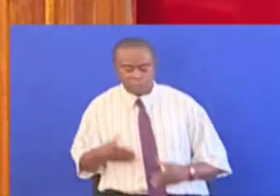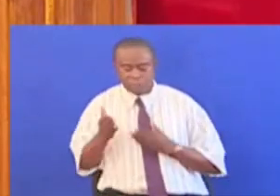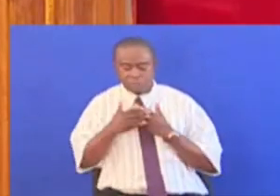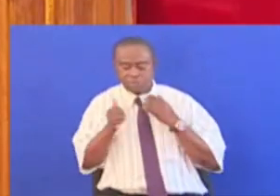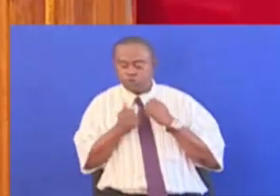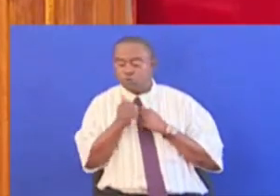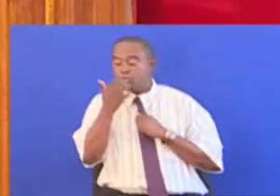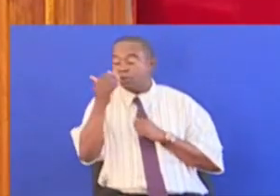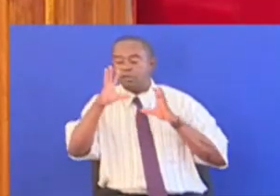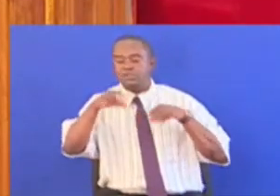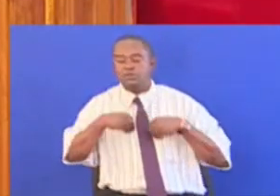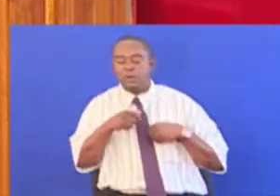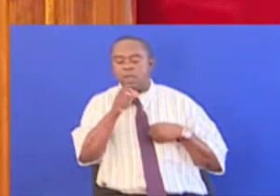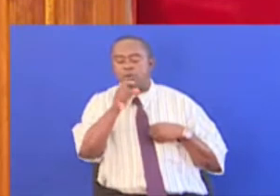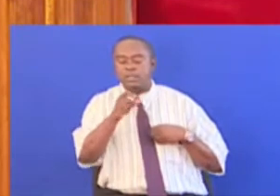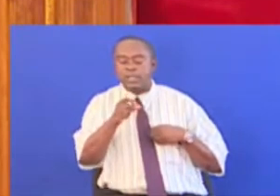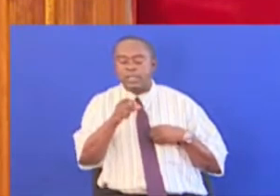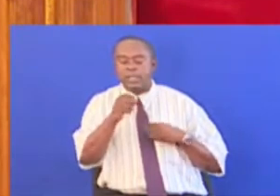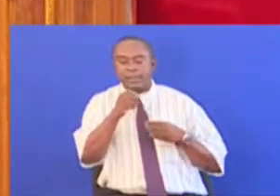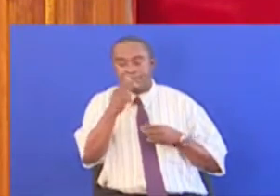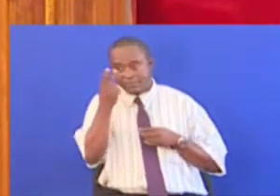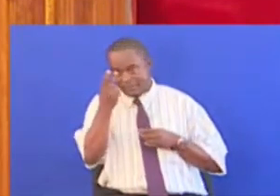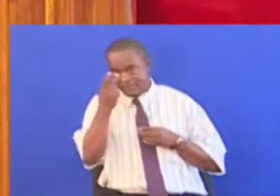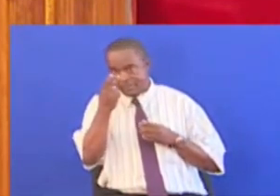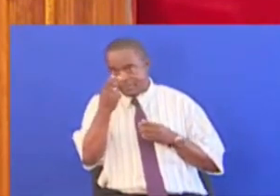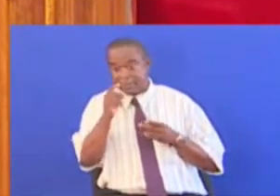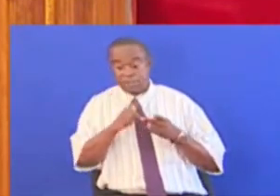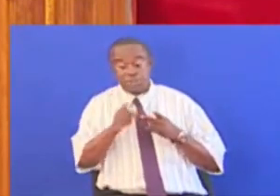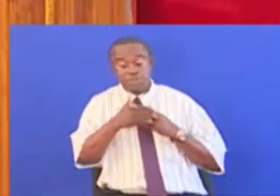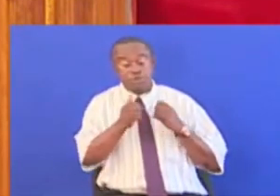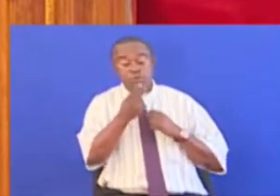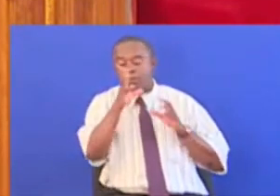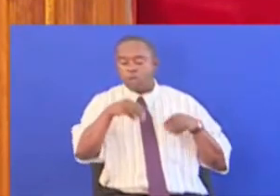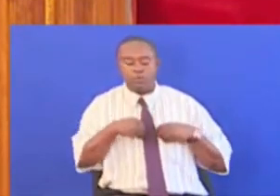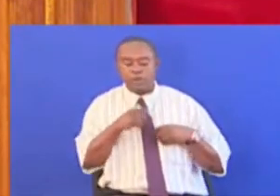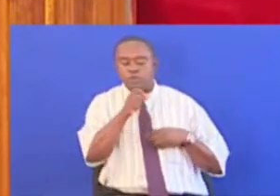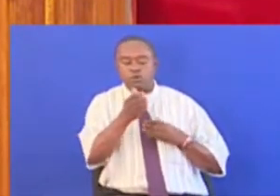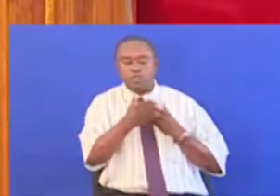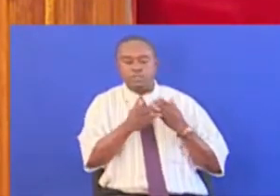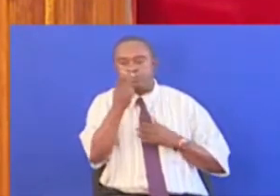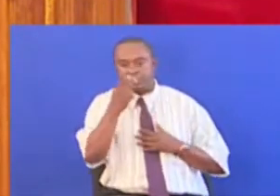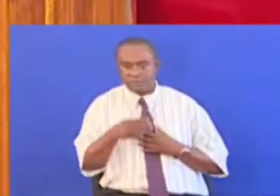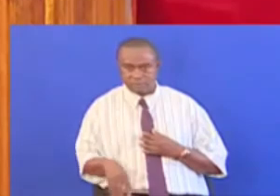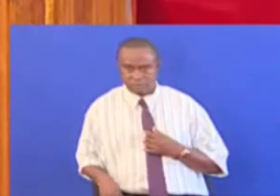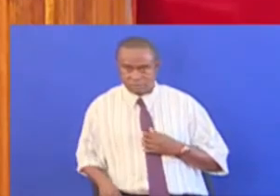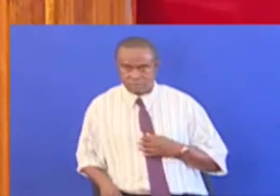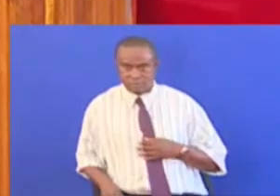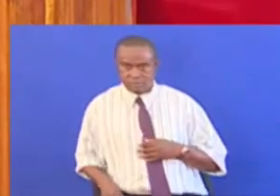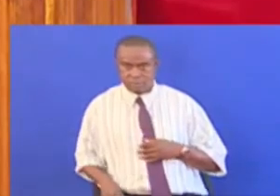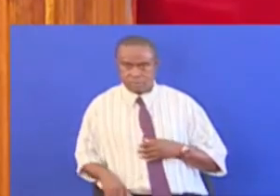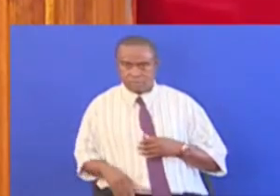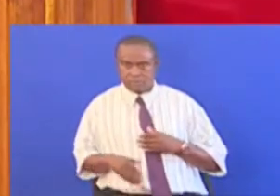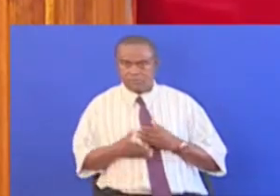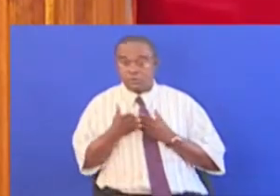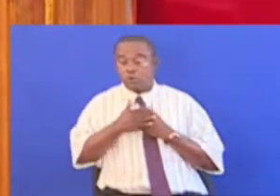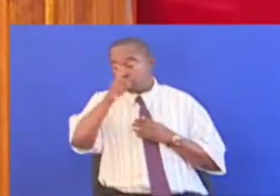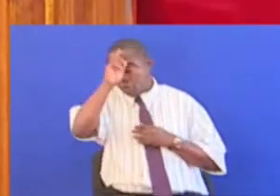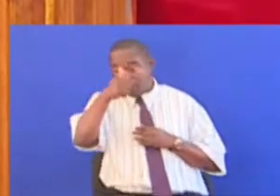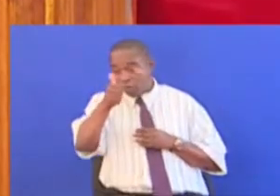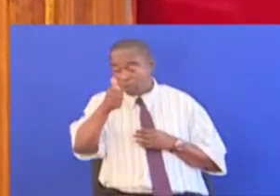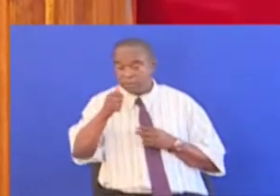15 zinakubali uraia pacha, nchi 12 hazikubali uraia pacha. Na ambazo hazikubali uraia pacha ni pamoja na